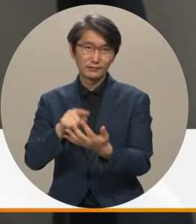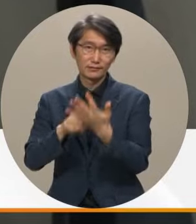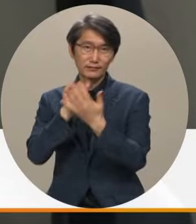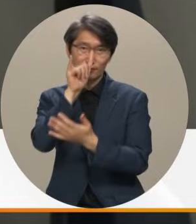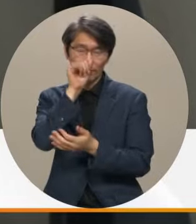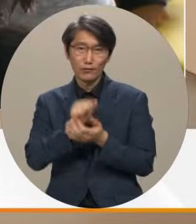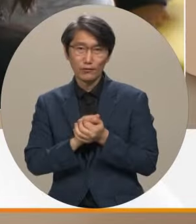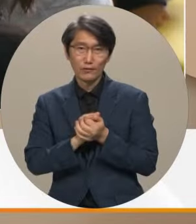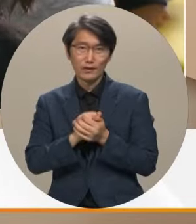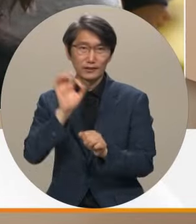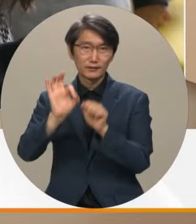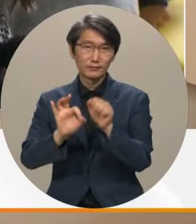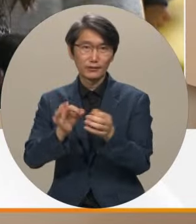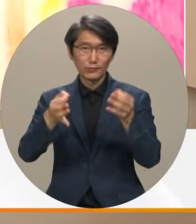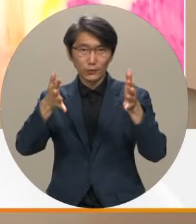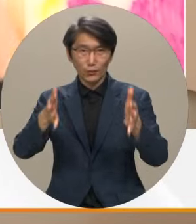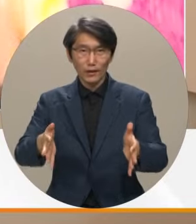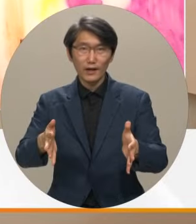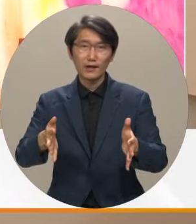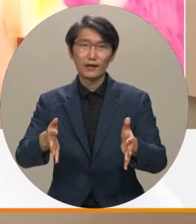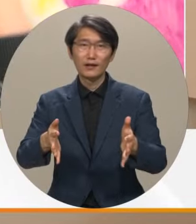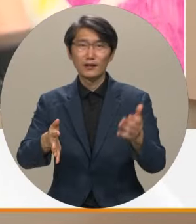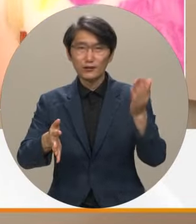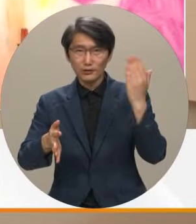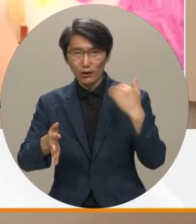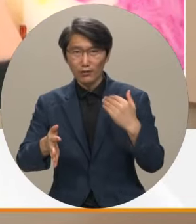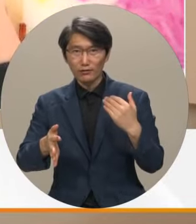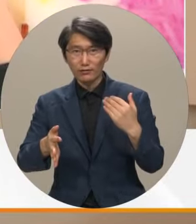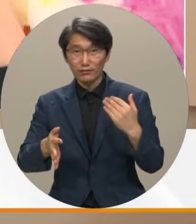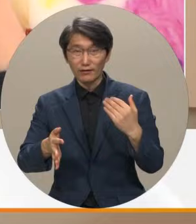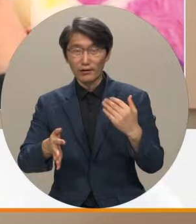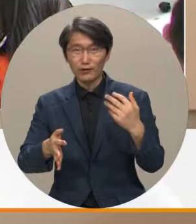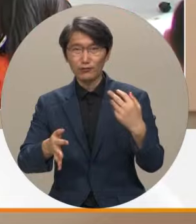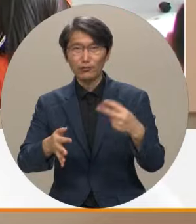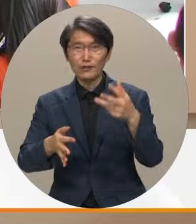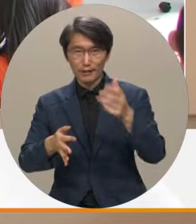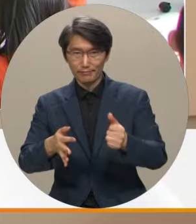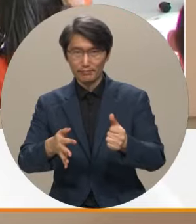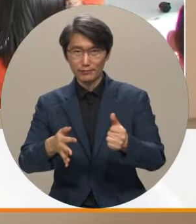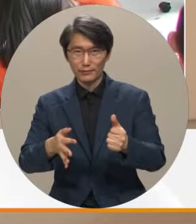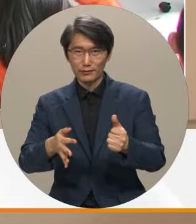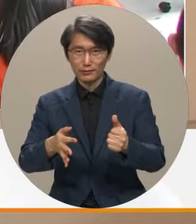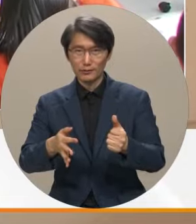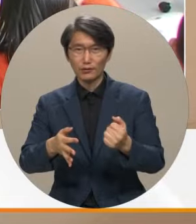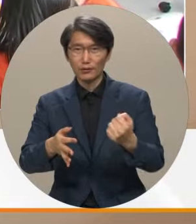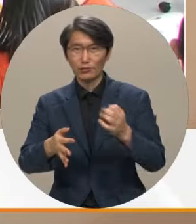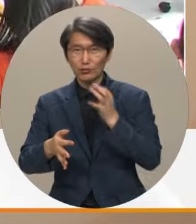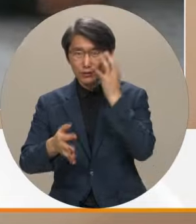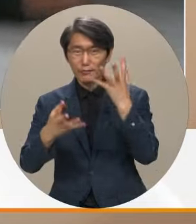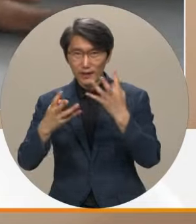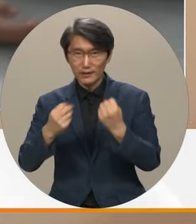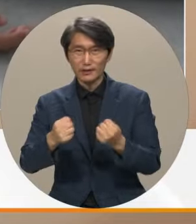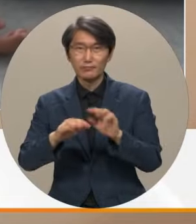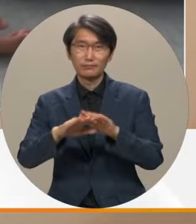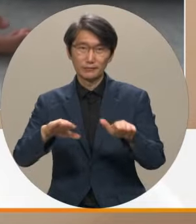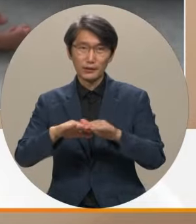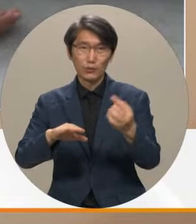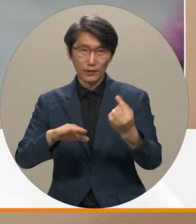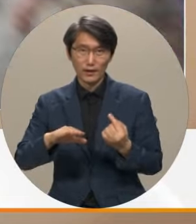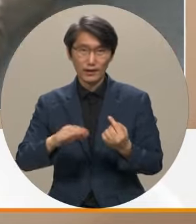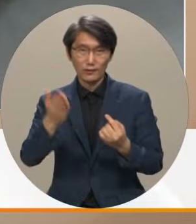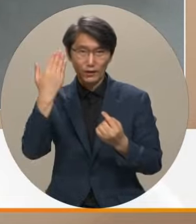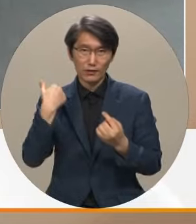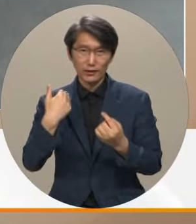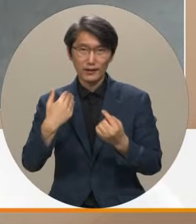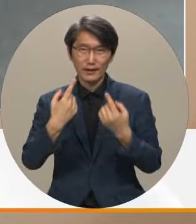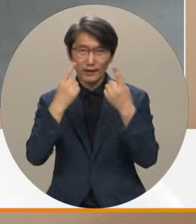있었는데 지난 10년간 전 교육감의 노력으로 그런 것들이 많이 불식이 됐습니다. 특히 이제 과거의